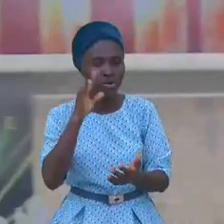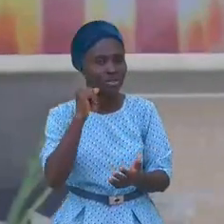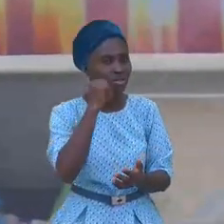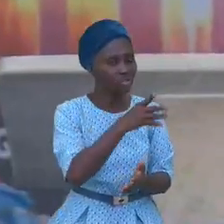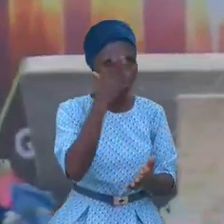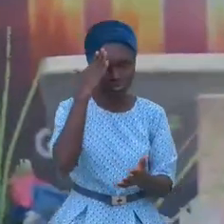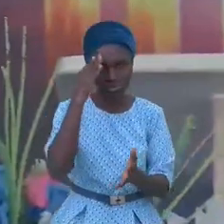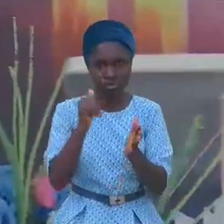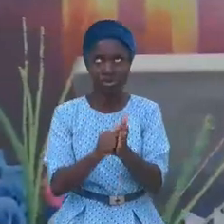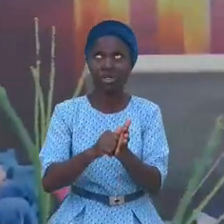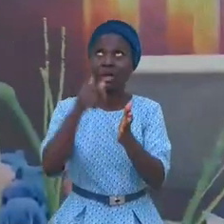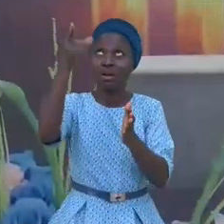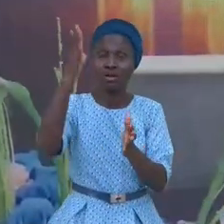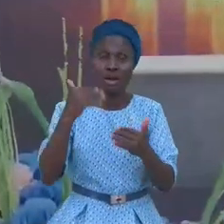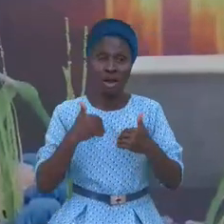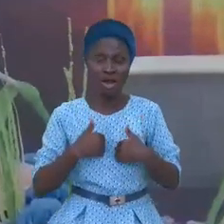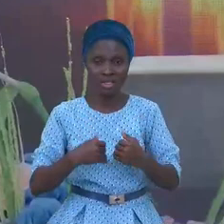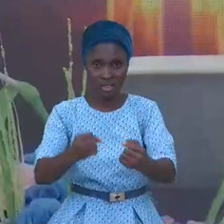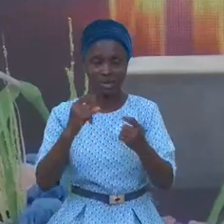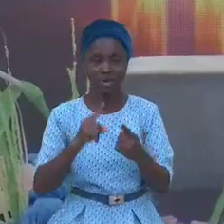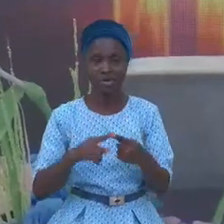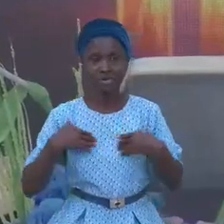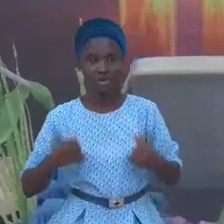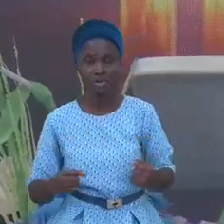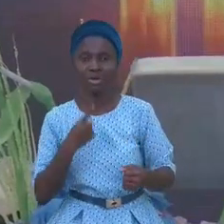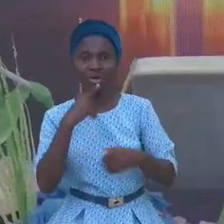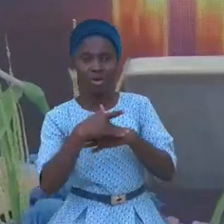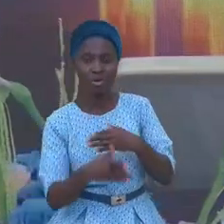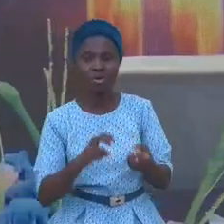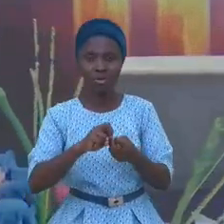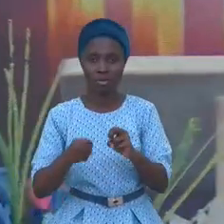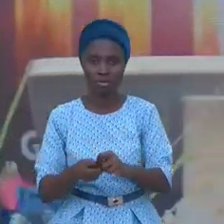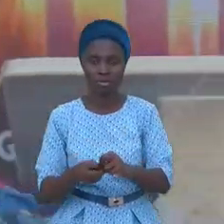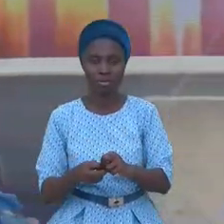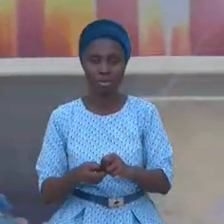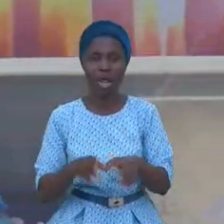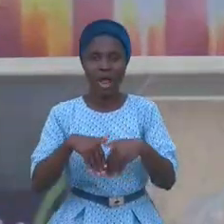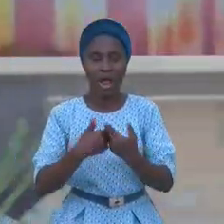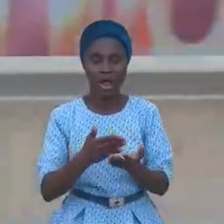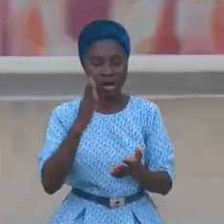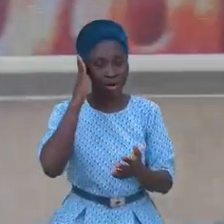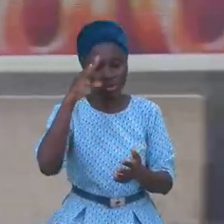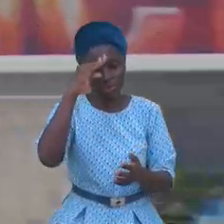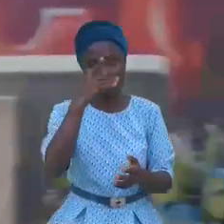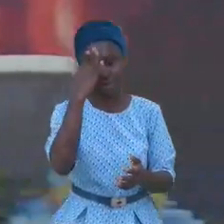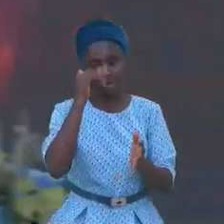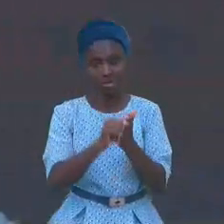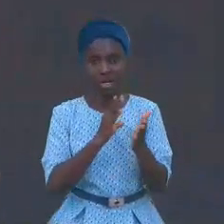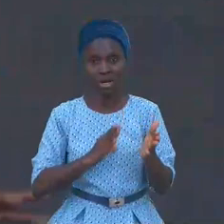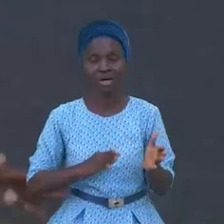il est venu. S'il n'était pas venu, comment saurons-nous que Christ pourra faire des exploits? Un